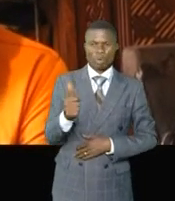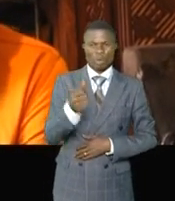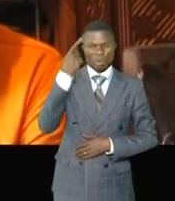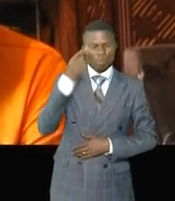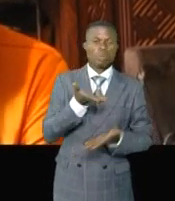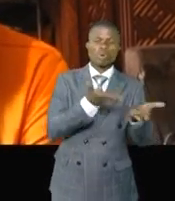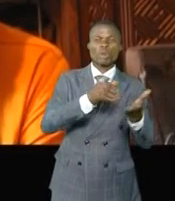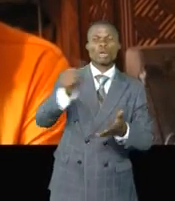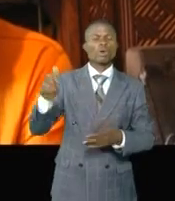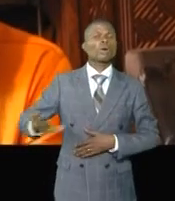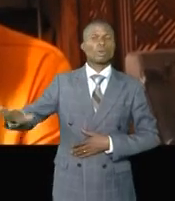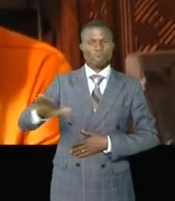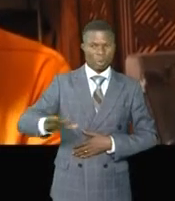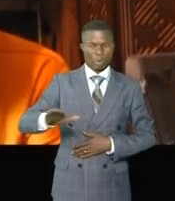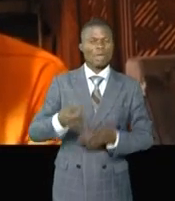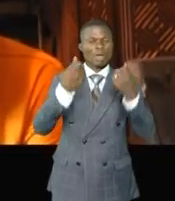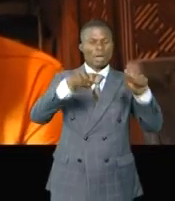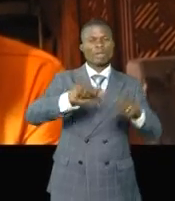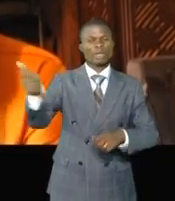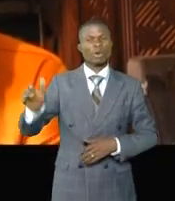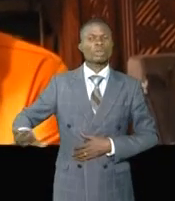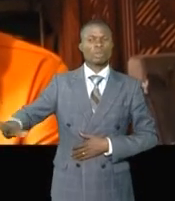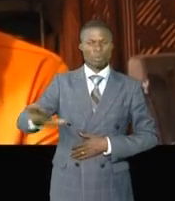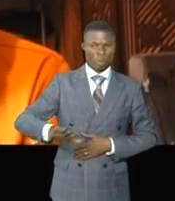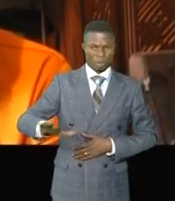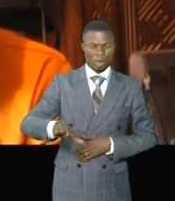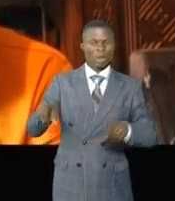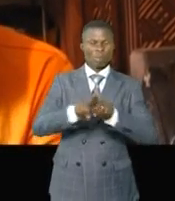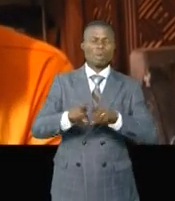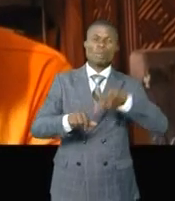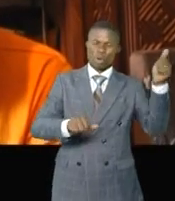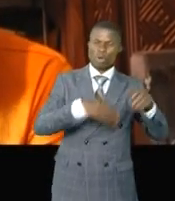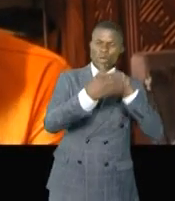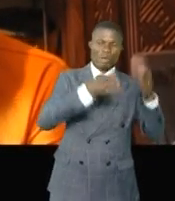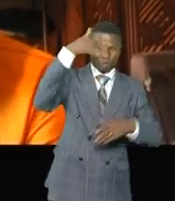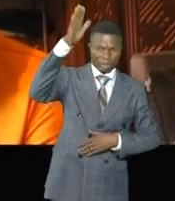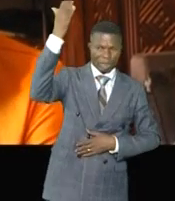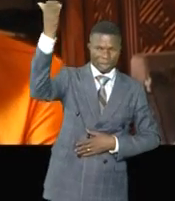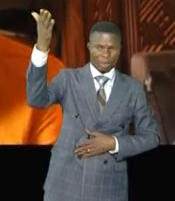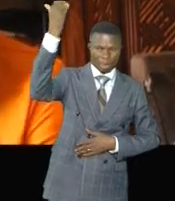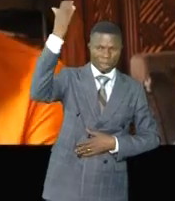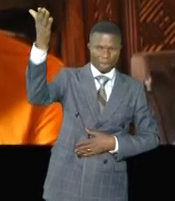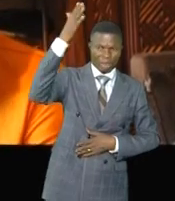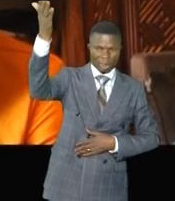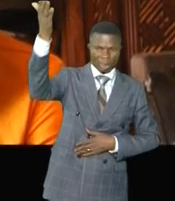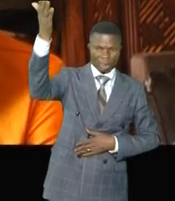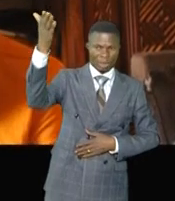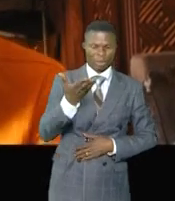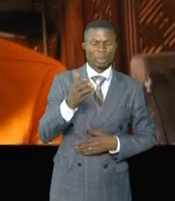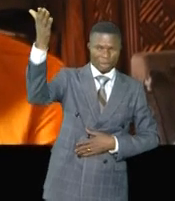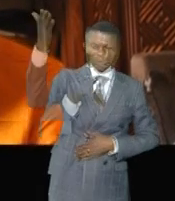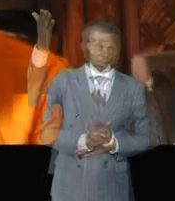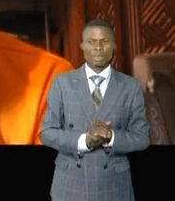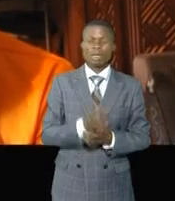aussi d'autres pays et les vendre ailleurs comme les autres le font chez eux quand il s'agit par exemple du gaz.